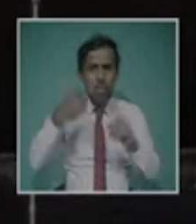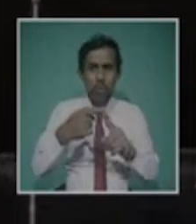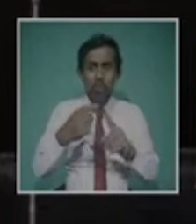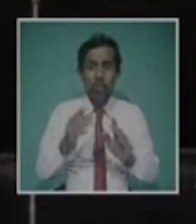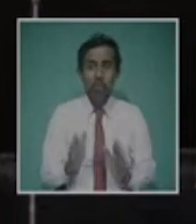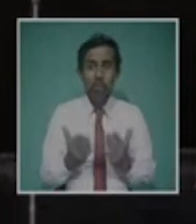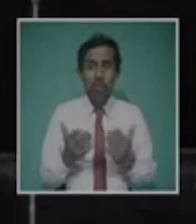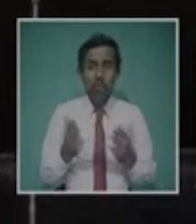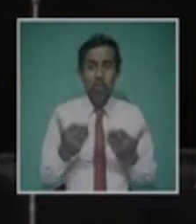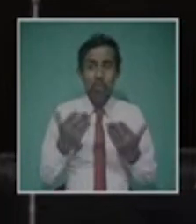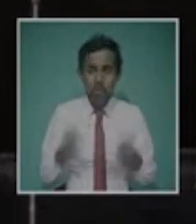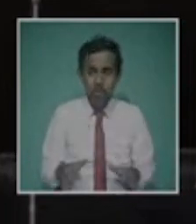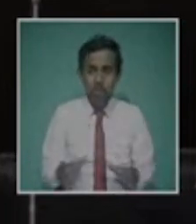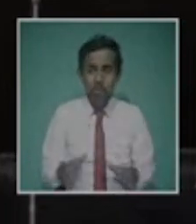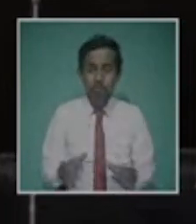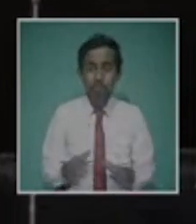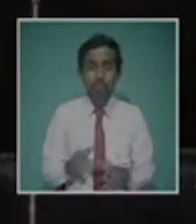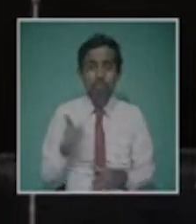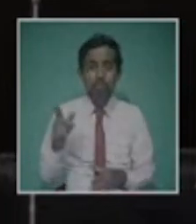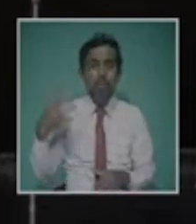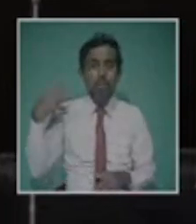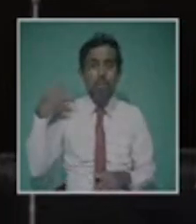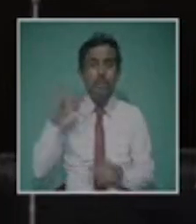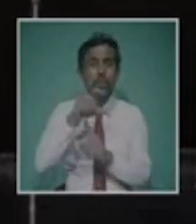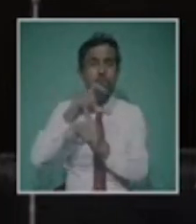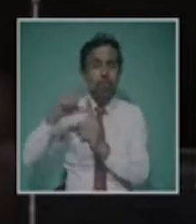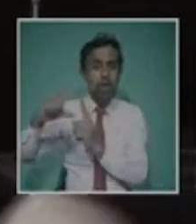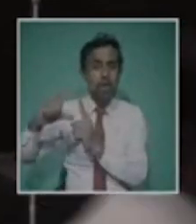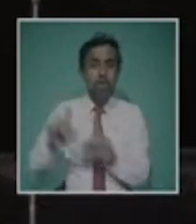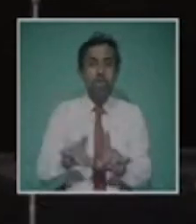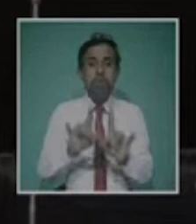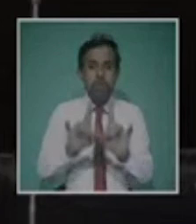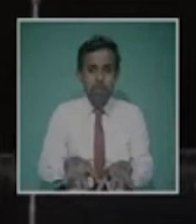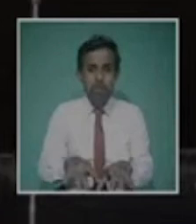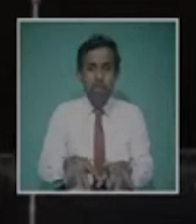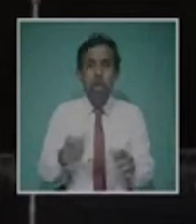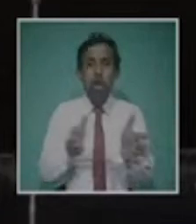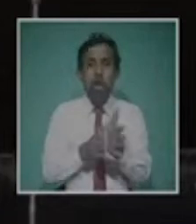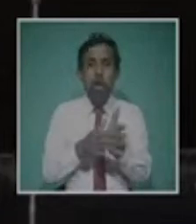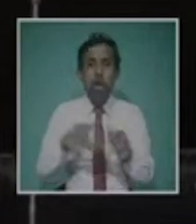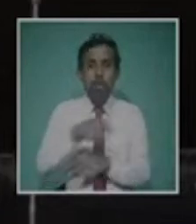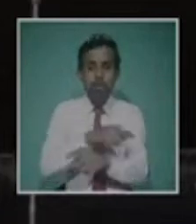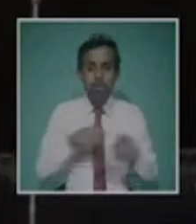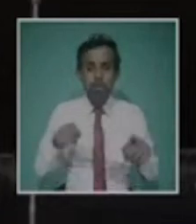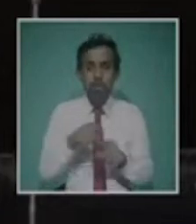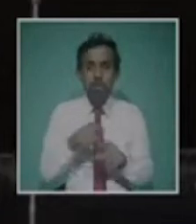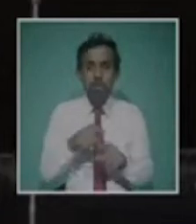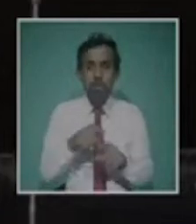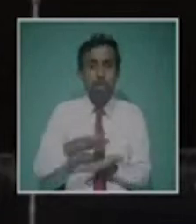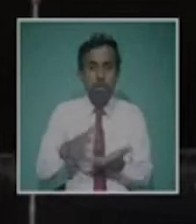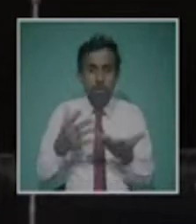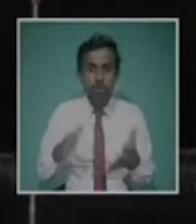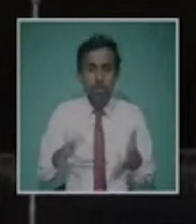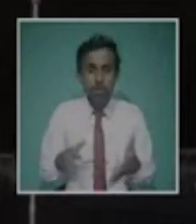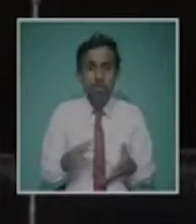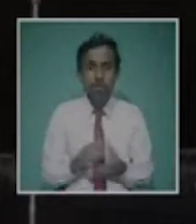இஸ்லாமிய விளிமியங்களுக்கு அப்பால் வரையறைக்கு அப்பால் சில முடிவுகள் அந்த கமிட்டியால் எடுக்கப்பட்டு உங்களிடத்திலே வழங்கப்பட்டதாக நாங்கள் அறிகிறோம்.